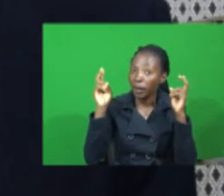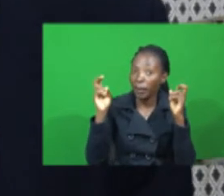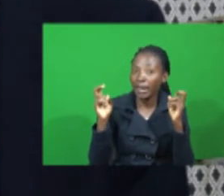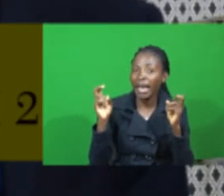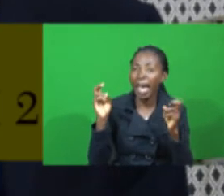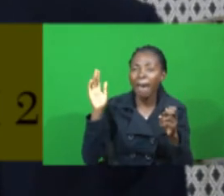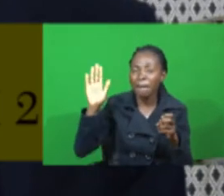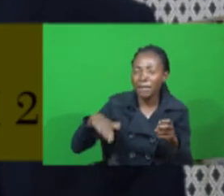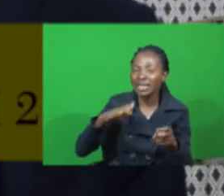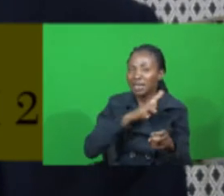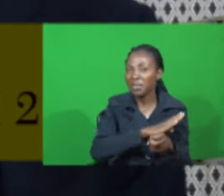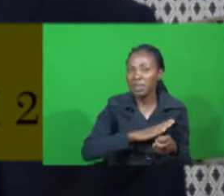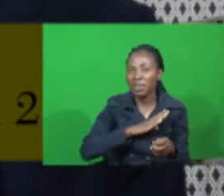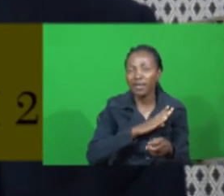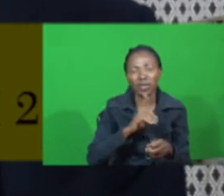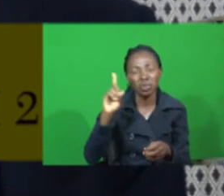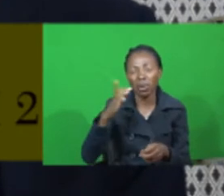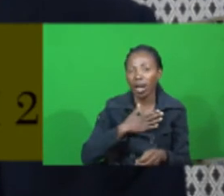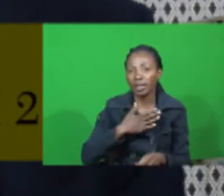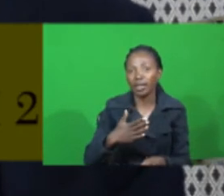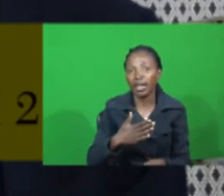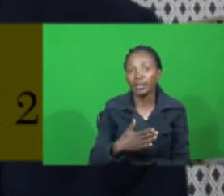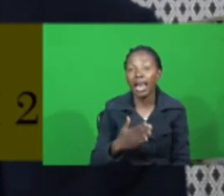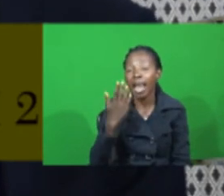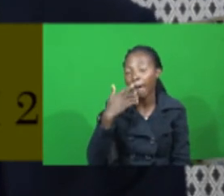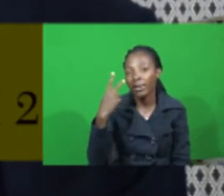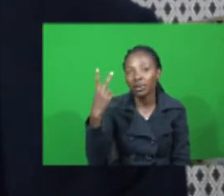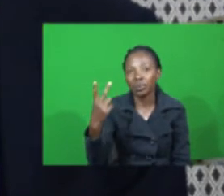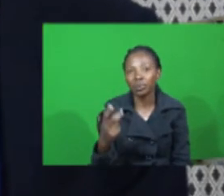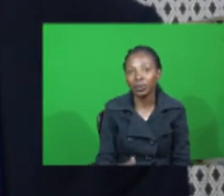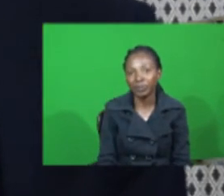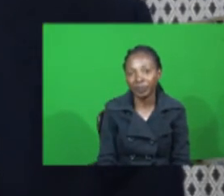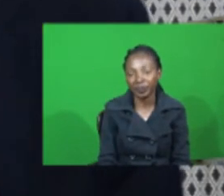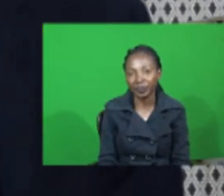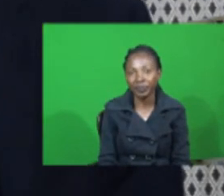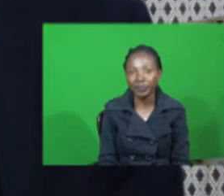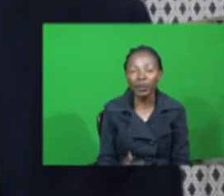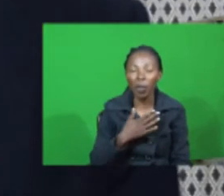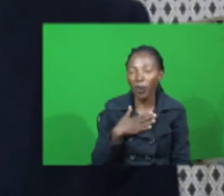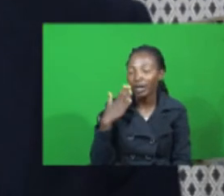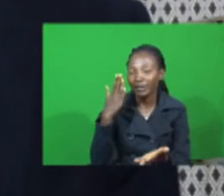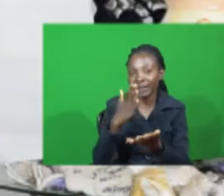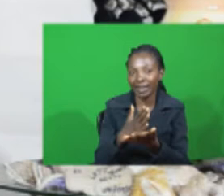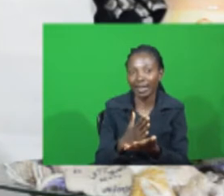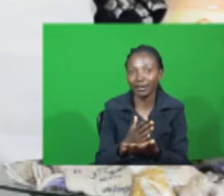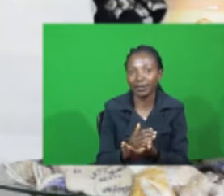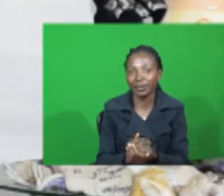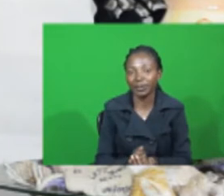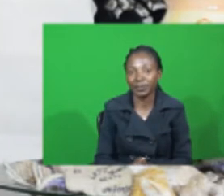hunhu hwakafumuka hunovengwa naMwari. Tiri kuenda papati 2 yacho. Hatibvai tangopinda munyaya yavabetera.